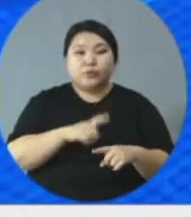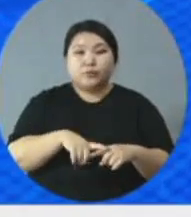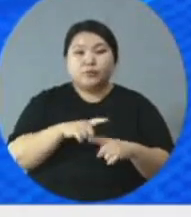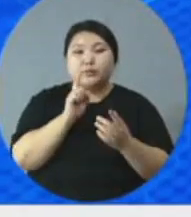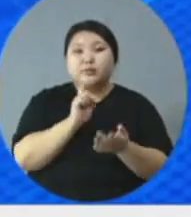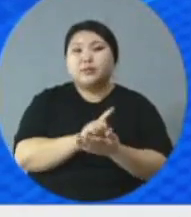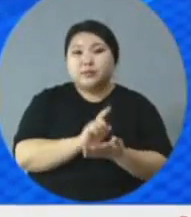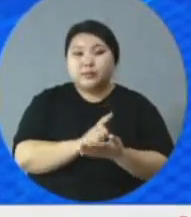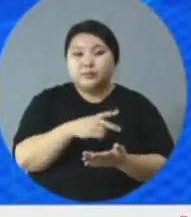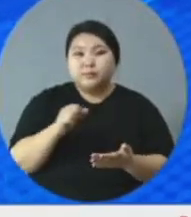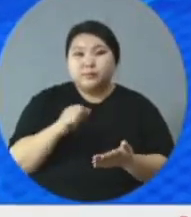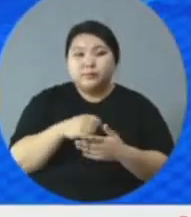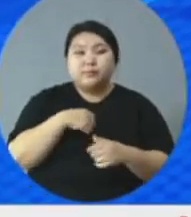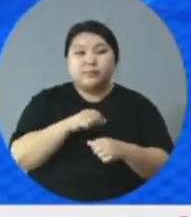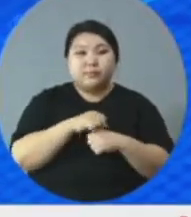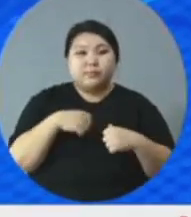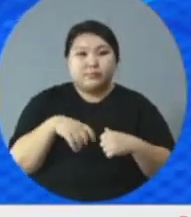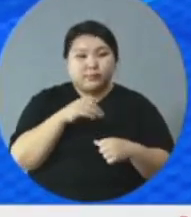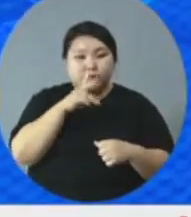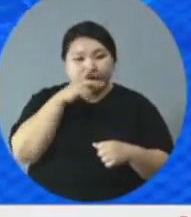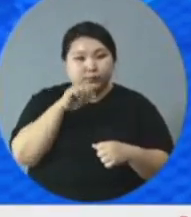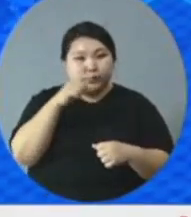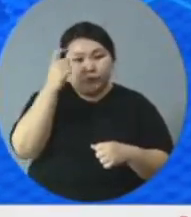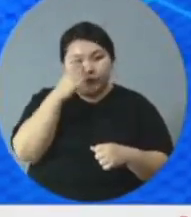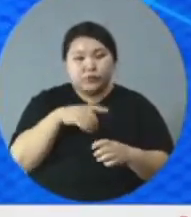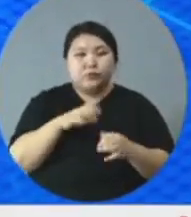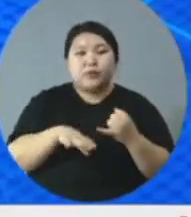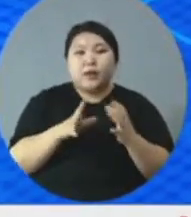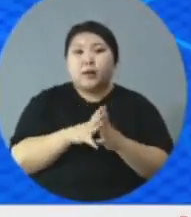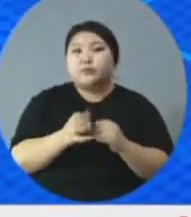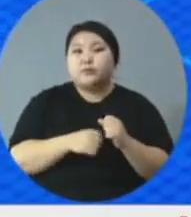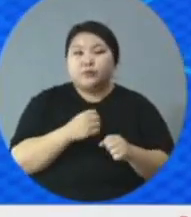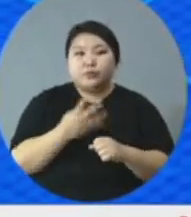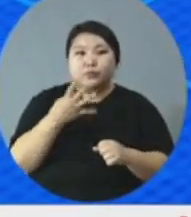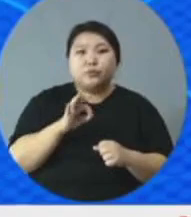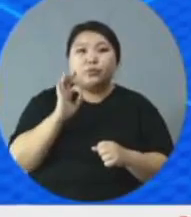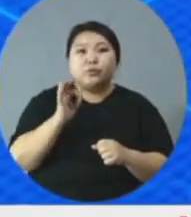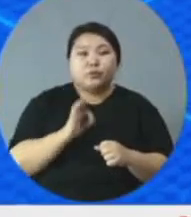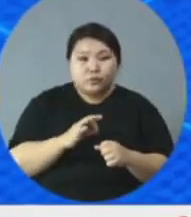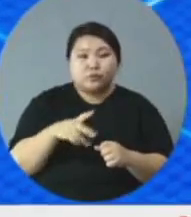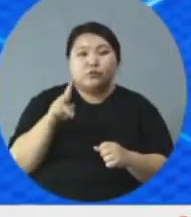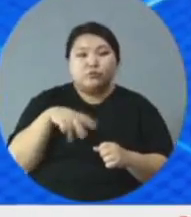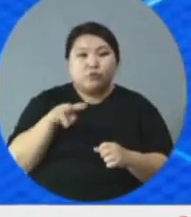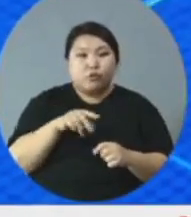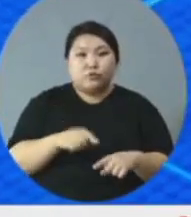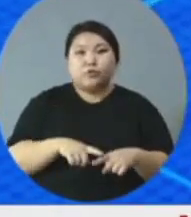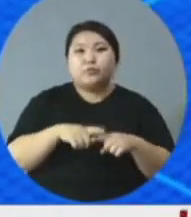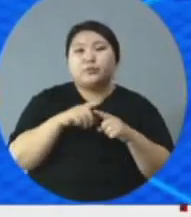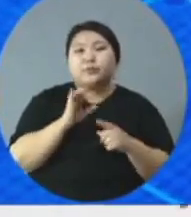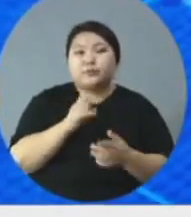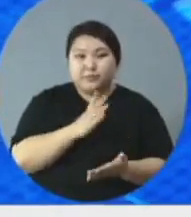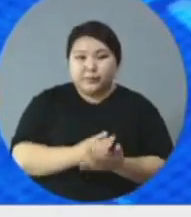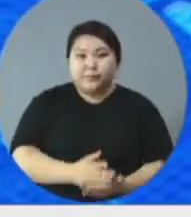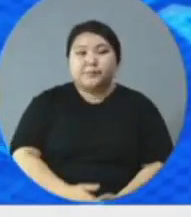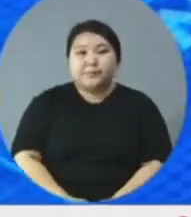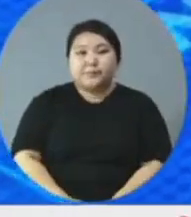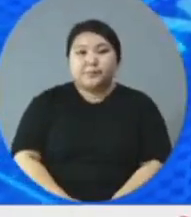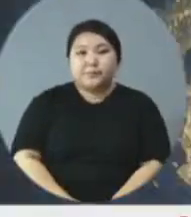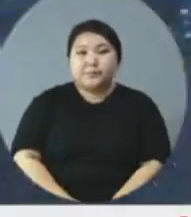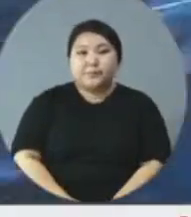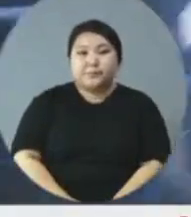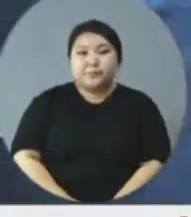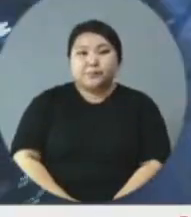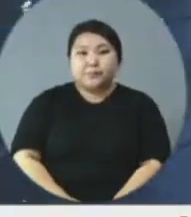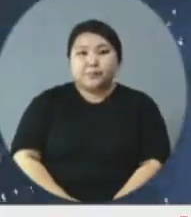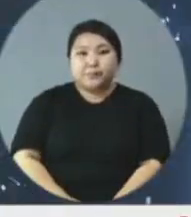орлогыг нэмэгдүүлэхийг шаардлаа. Ард иргэдийн цалин хөлс сүүлийн 10 гаруй жилд 40 орчим доллараар нэмэгдсэн байна.